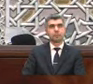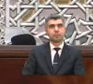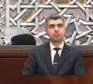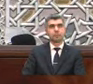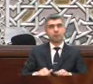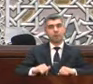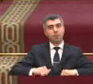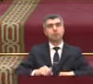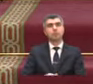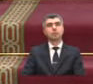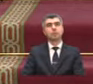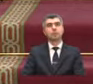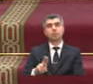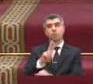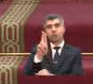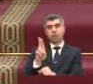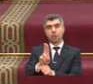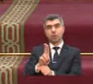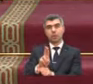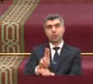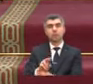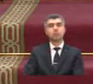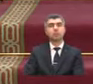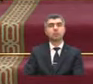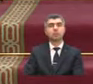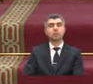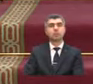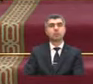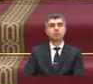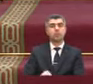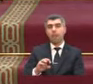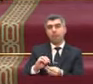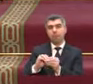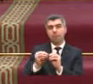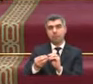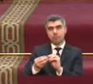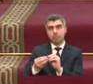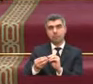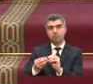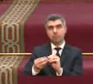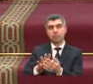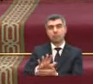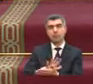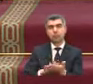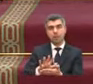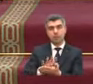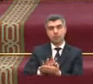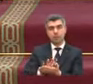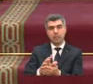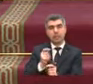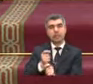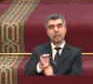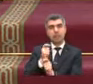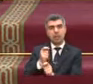الوزير، سؤالنا فريق الأصالة والمعاصرة هو حول المشاكل التي يعيشها قطاع الصيد